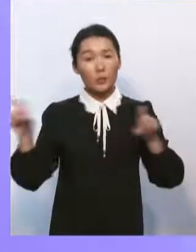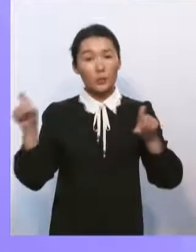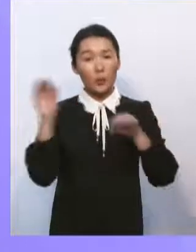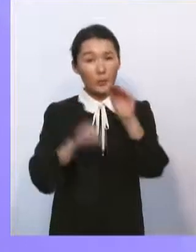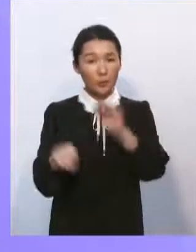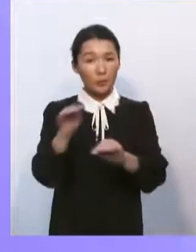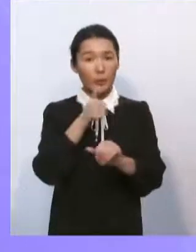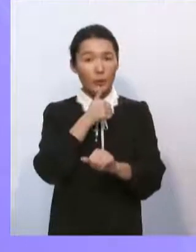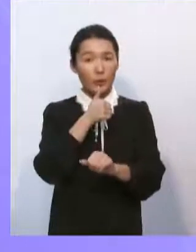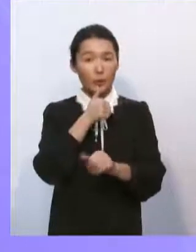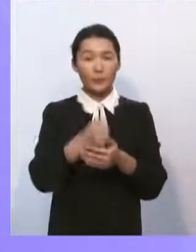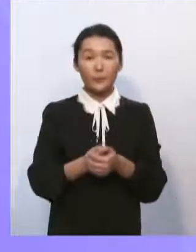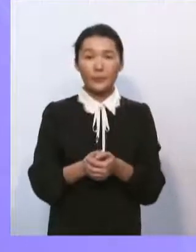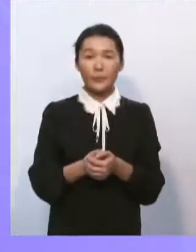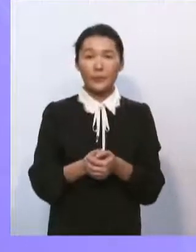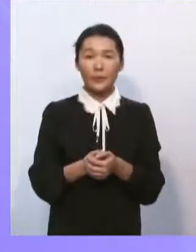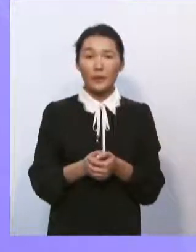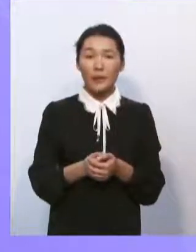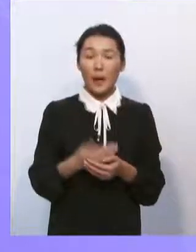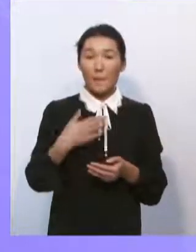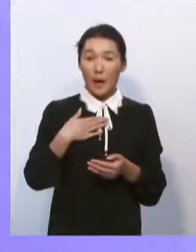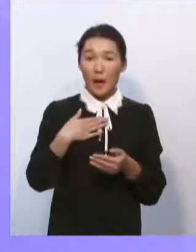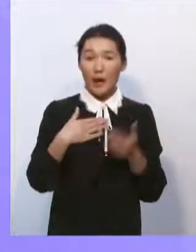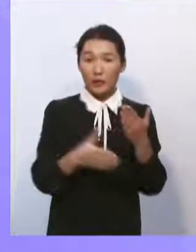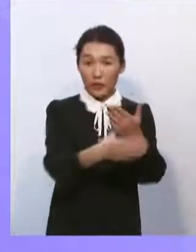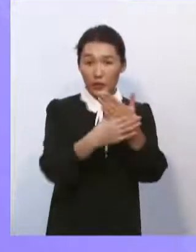көрөлү. Мага жардам бергиле.